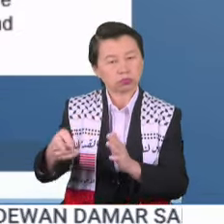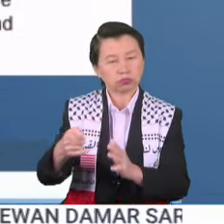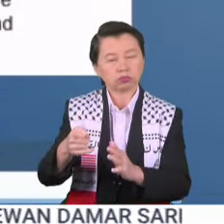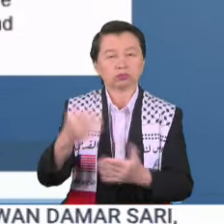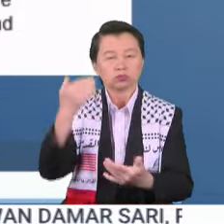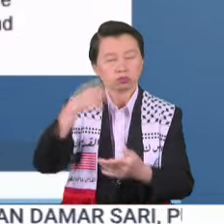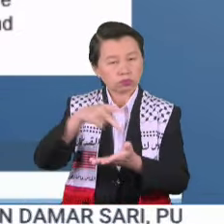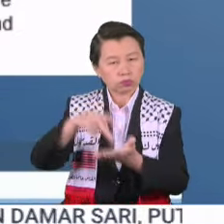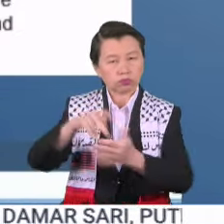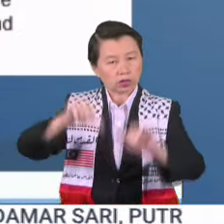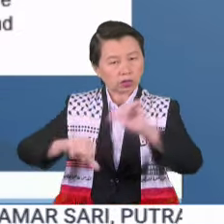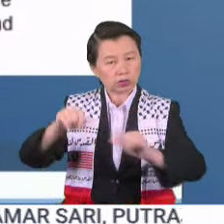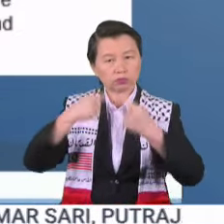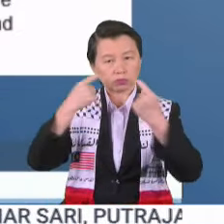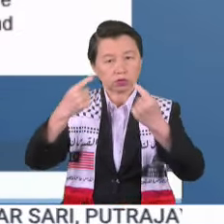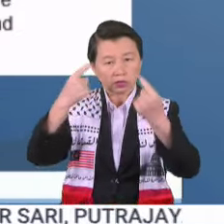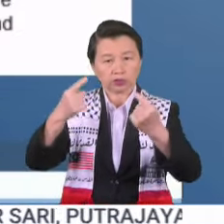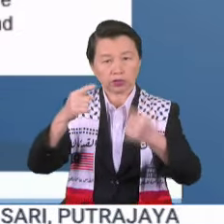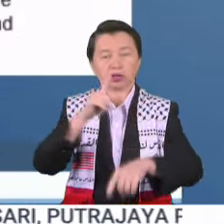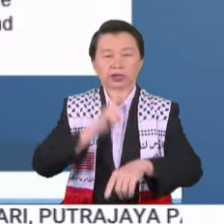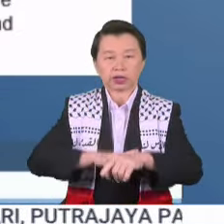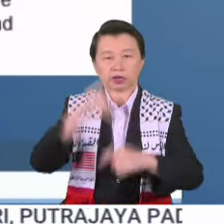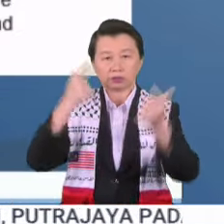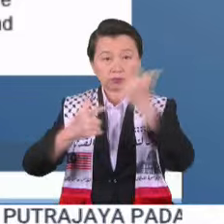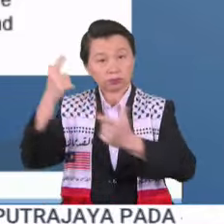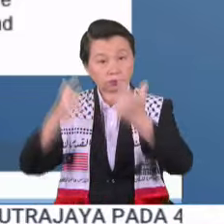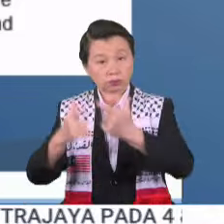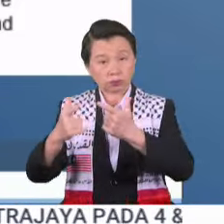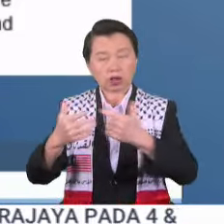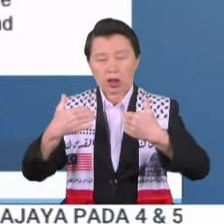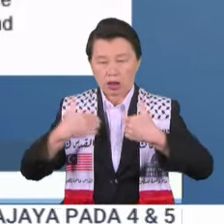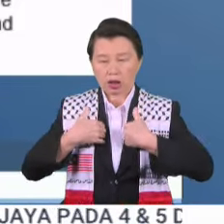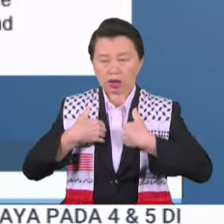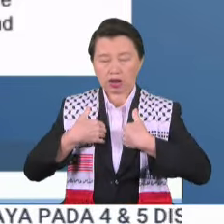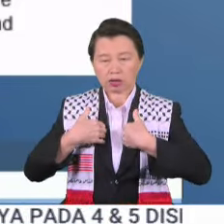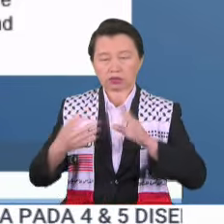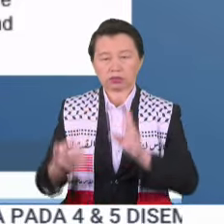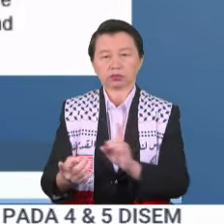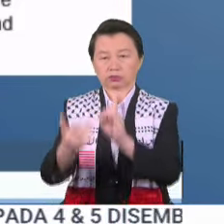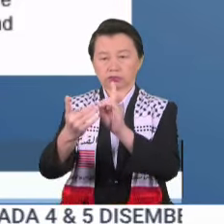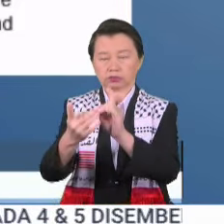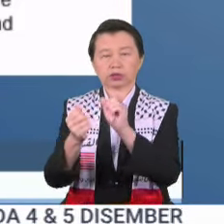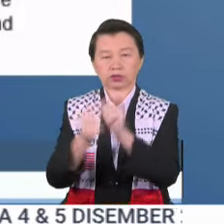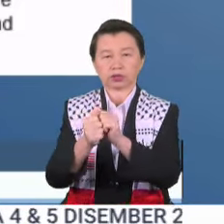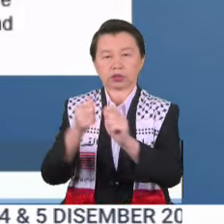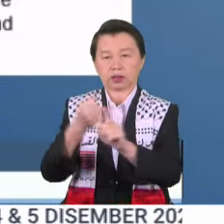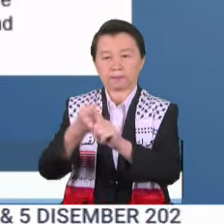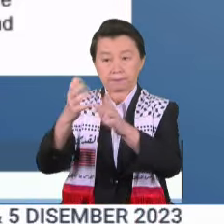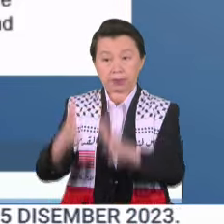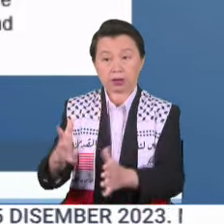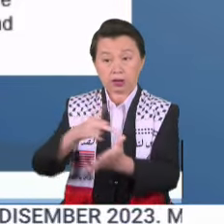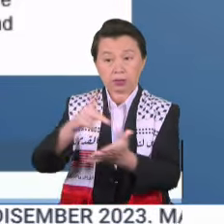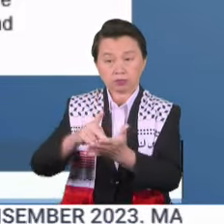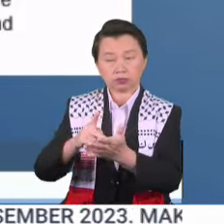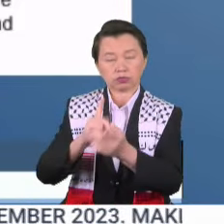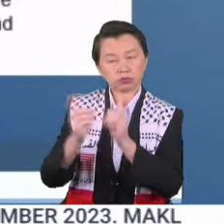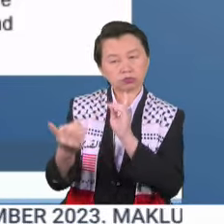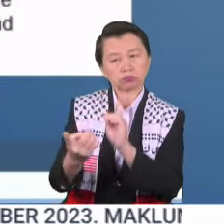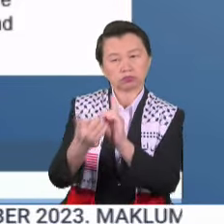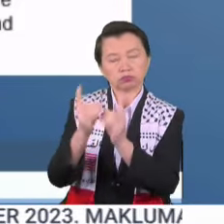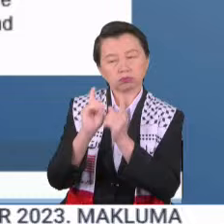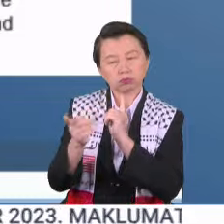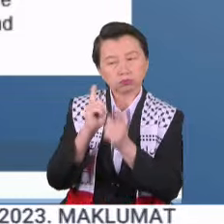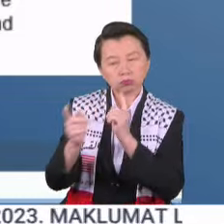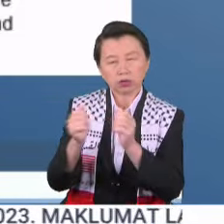berjaya. Semasa lawatan tersebut, Datuk Sri Roland turut mengadakan pertemuan bersama pengarah pusat terbabit, Yeo